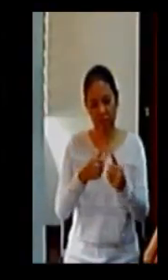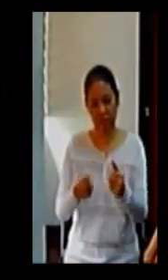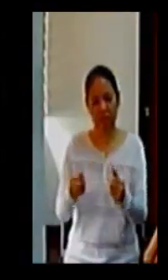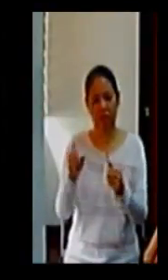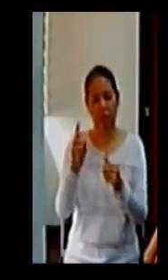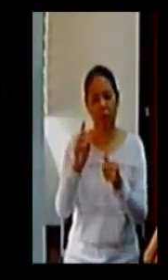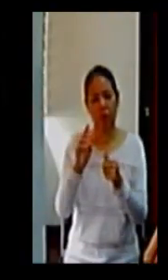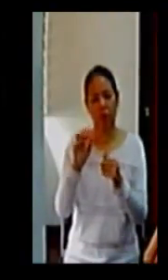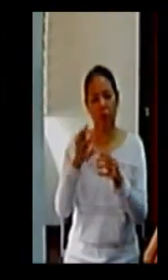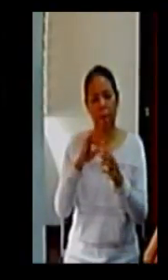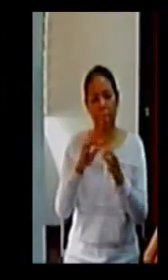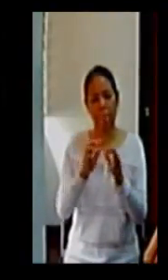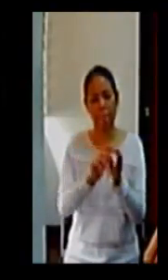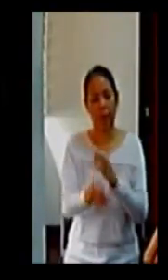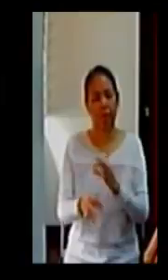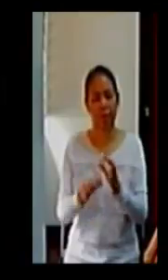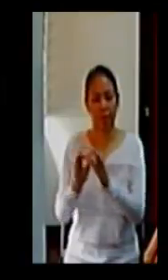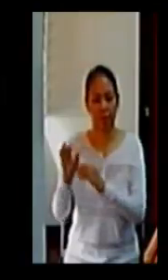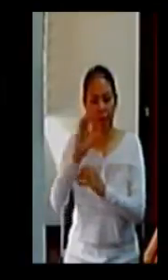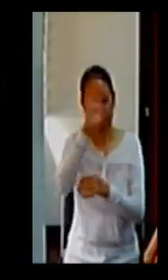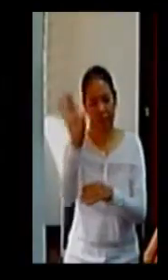namin.